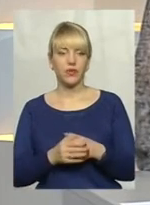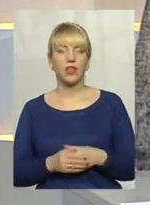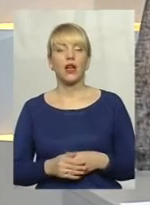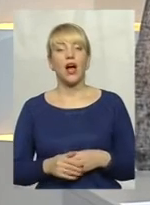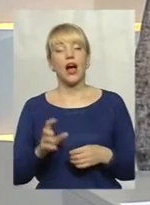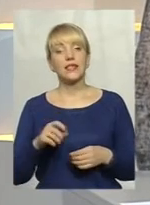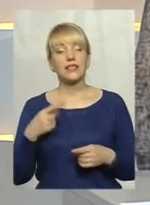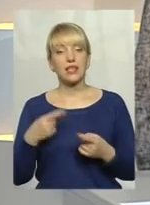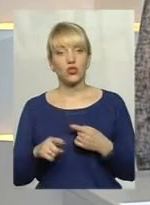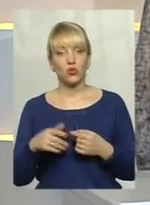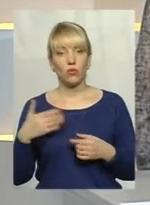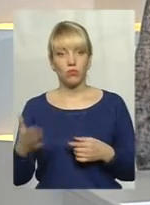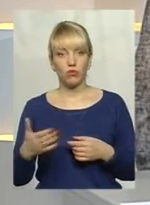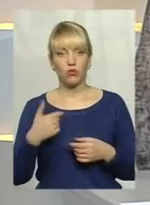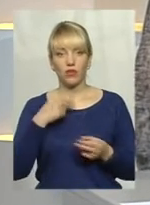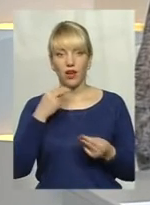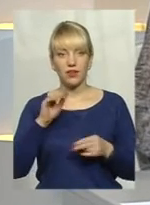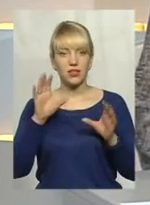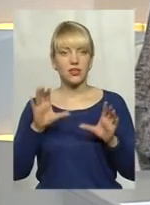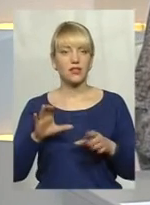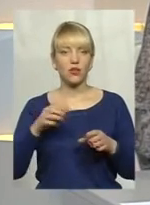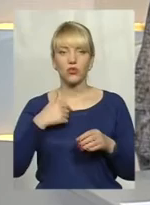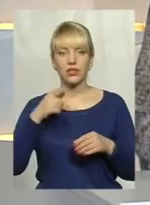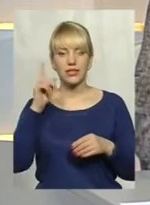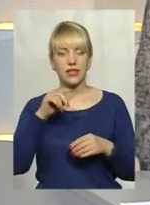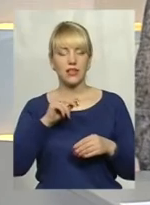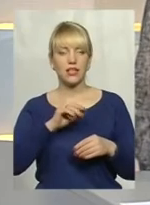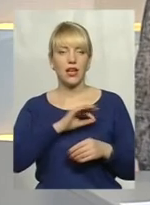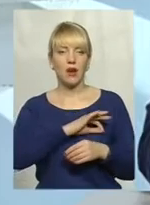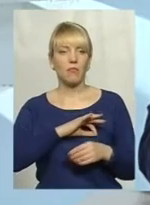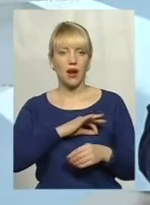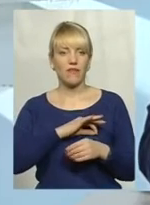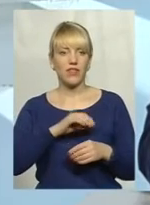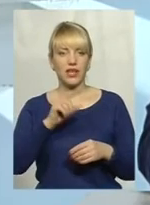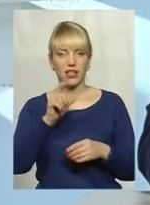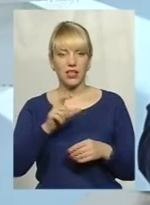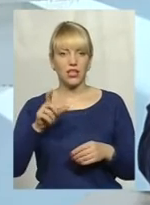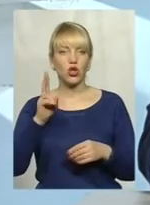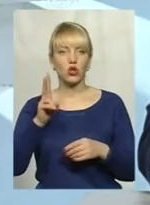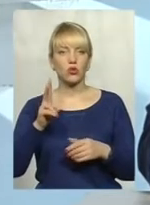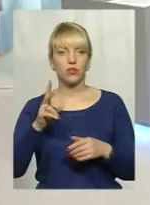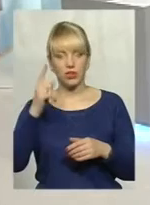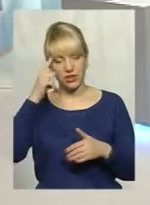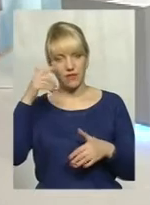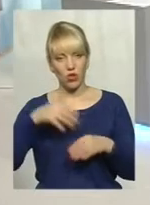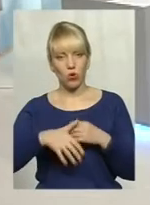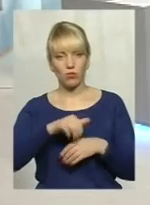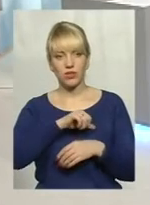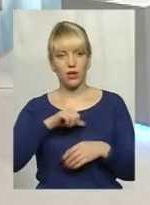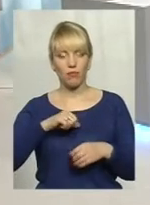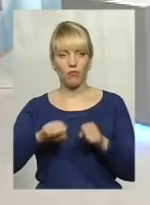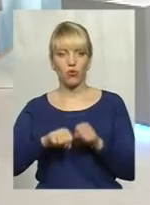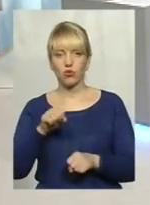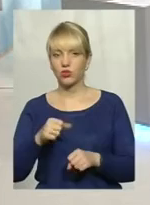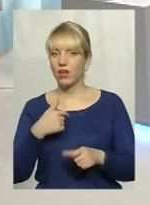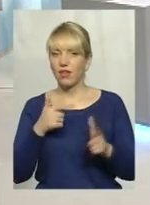іншого боку, найкраще закони знають правники і ті, хто їх свідомо порушує. Ну, я тут не